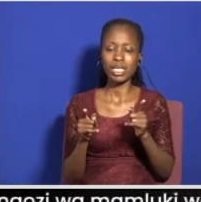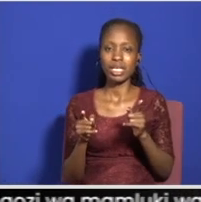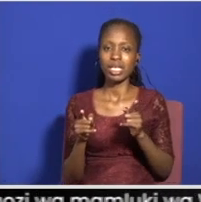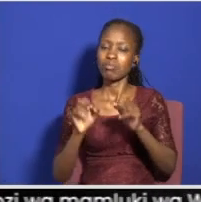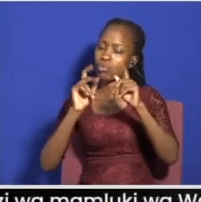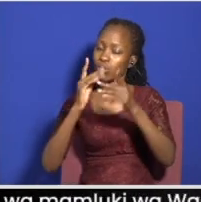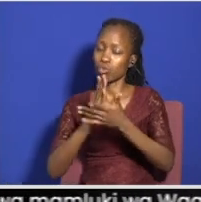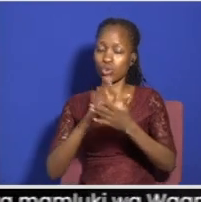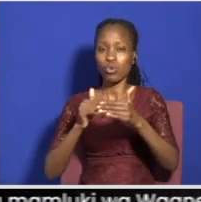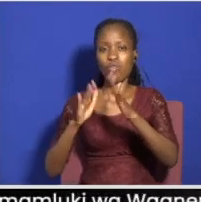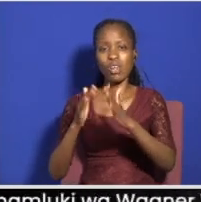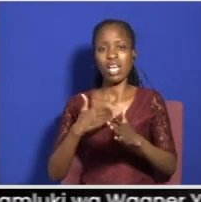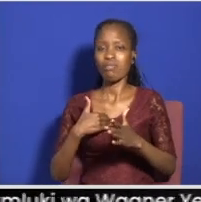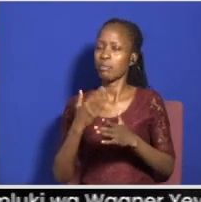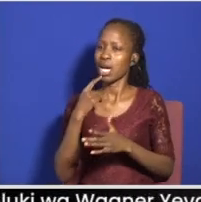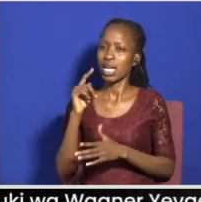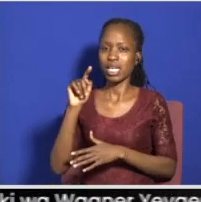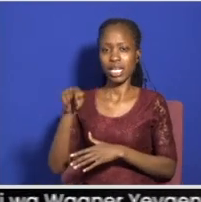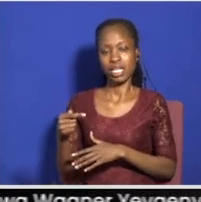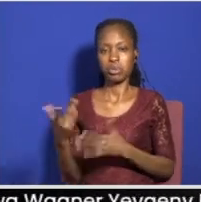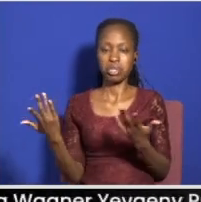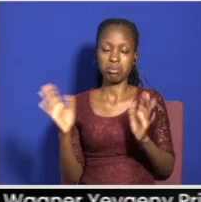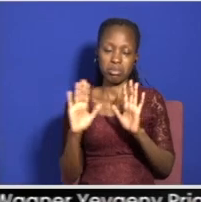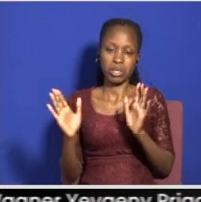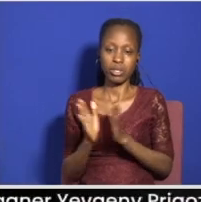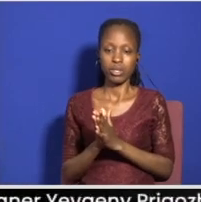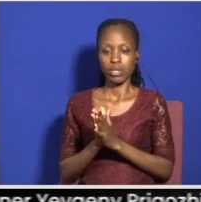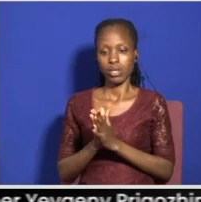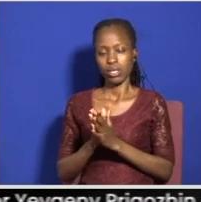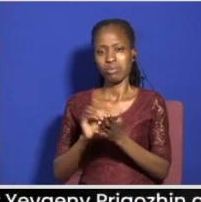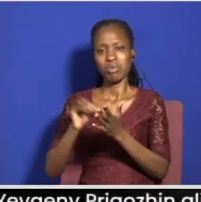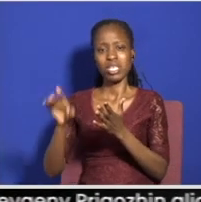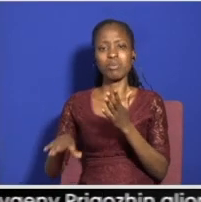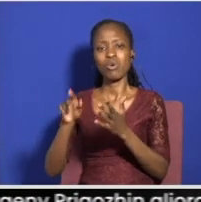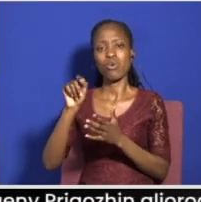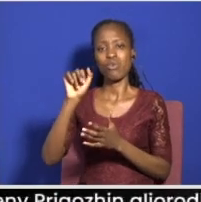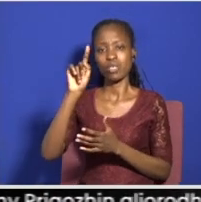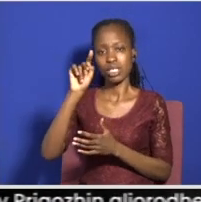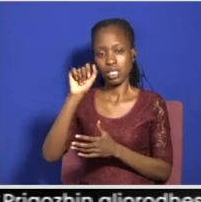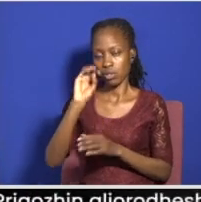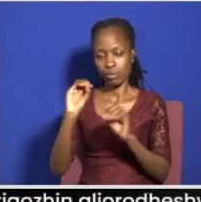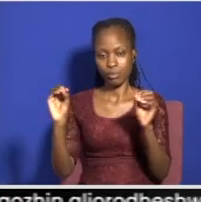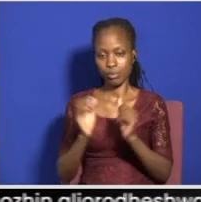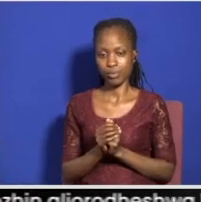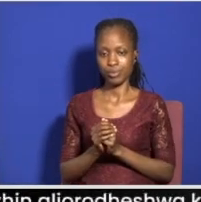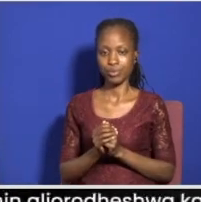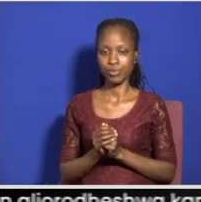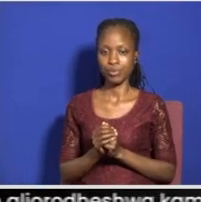niko na followers maybe 100k kutoka hiyo, lakini so singependa tu ban hiyo account hiyo completely TikTok